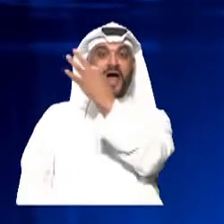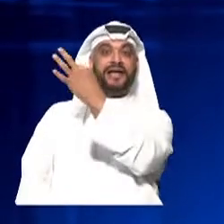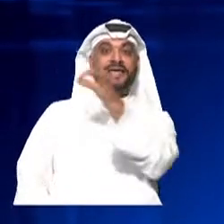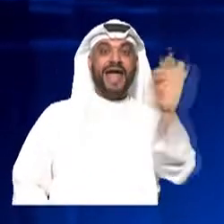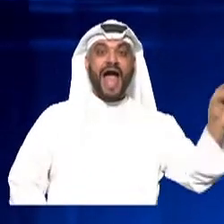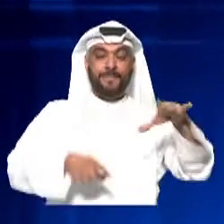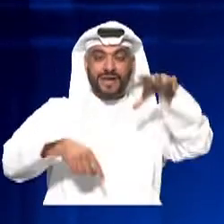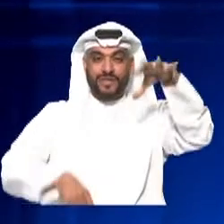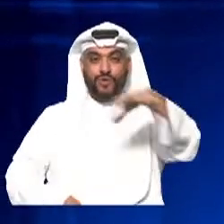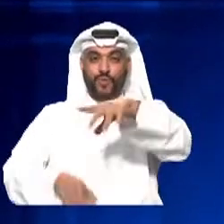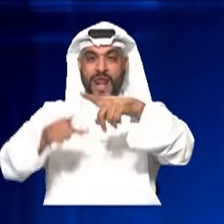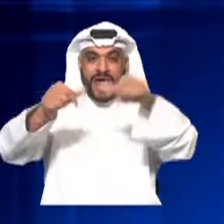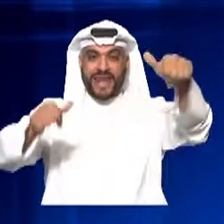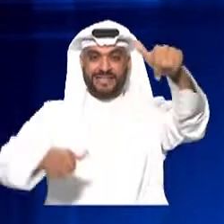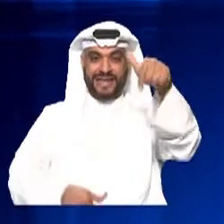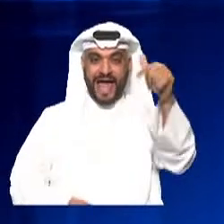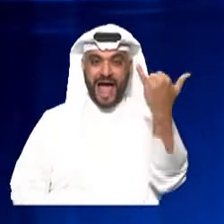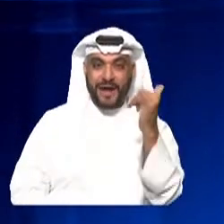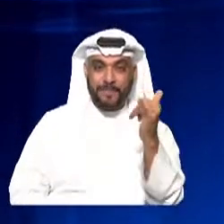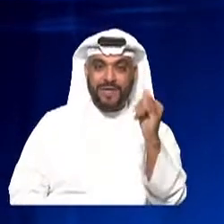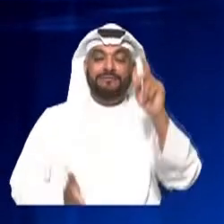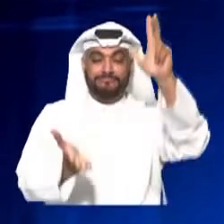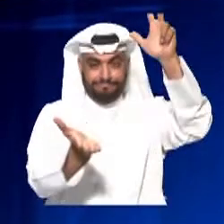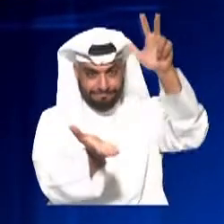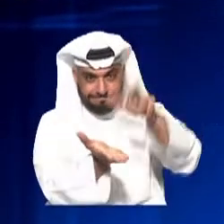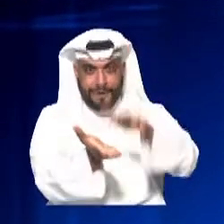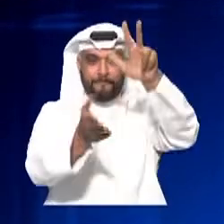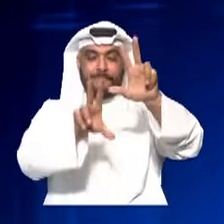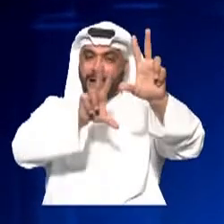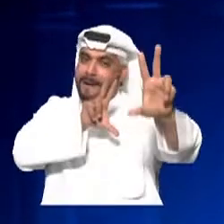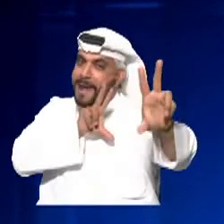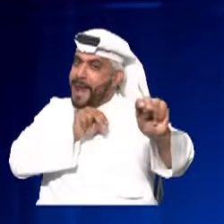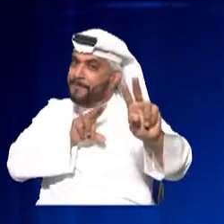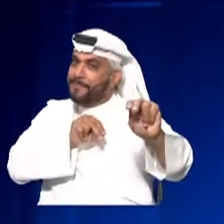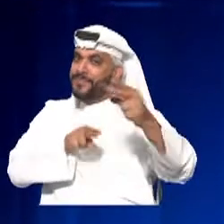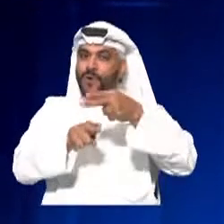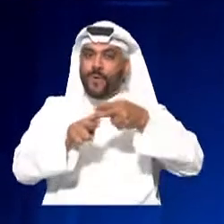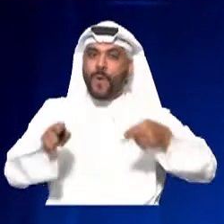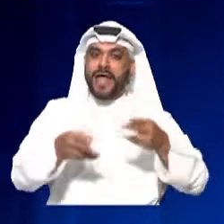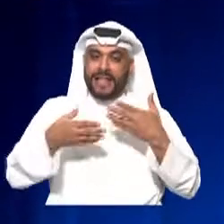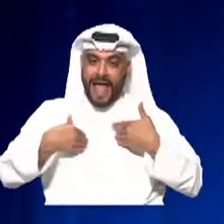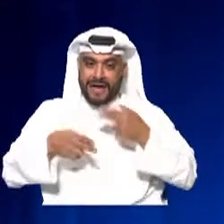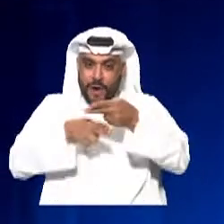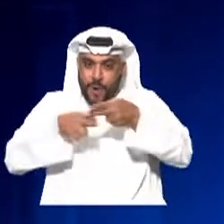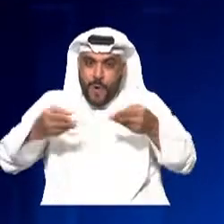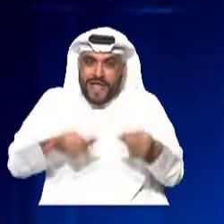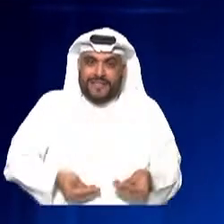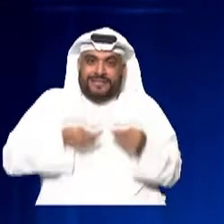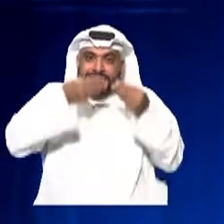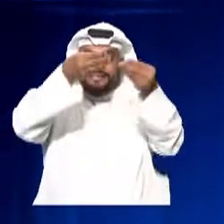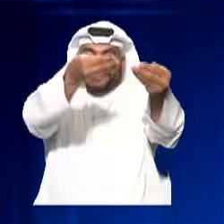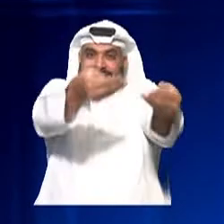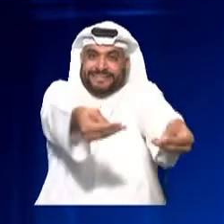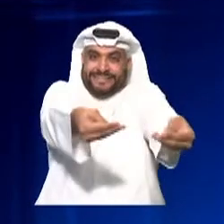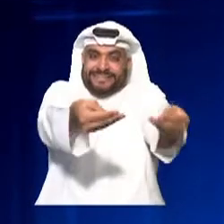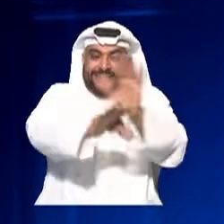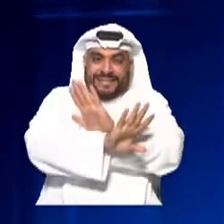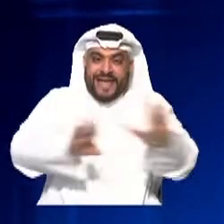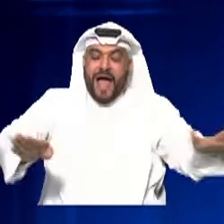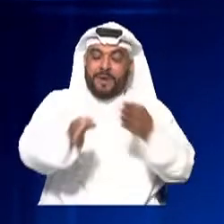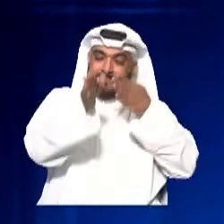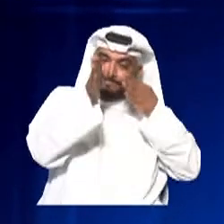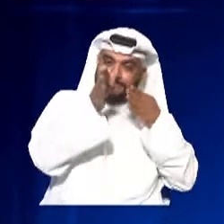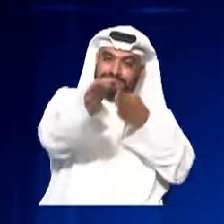مجلس التعاون الخليجي اعتمدوا وثيقة مهمة مقدمة من دولة الكويت بصفة